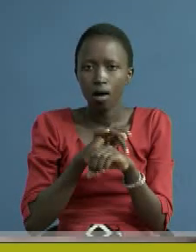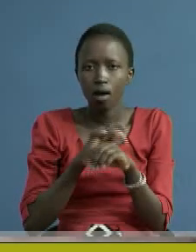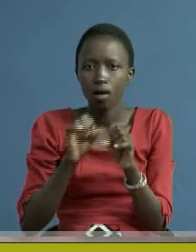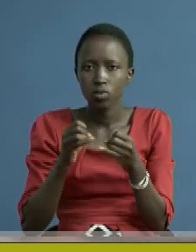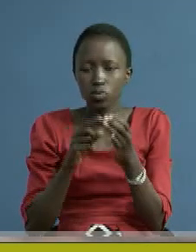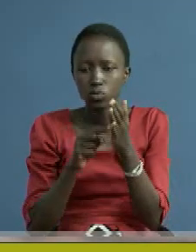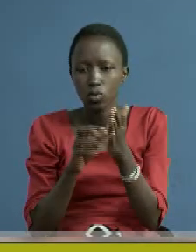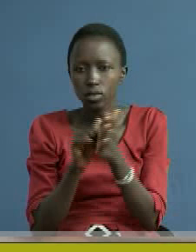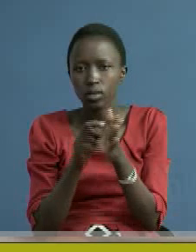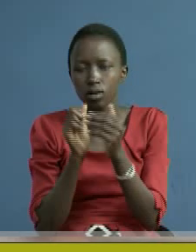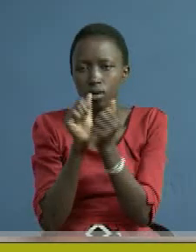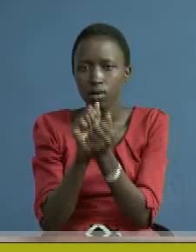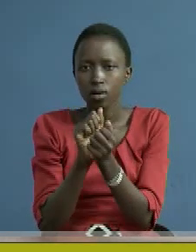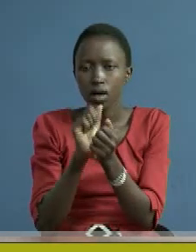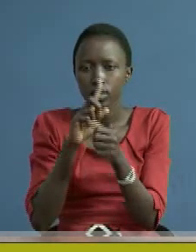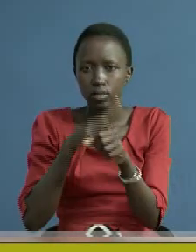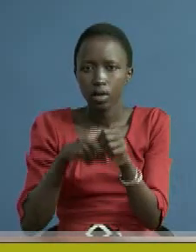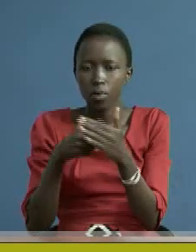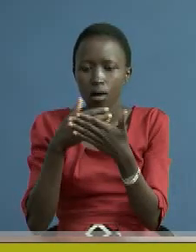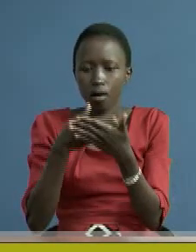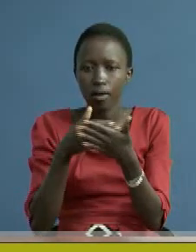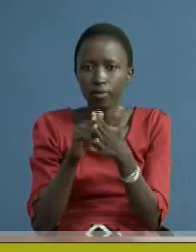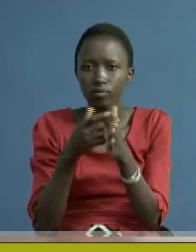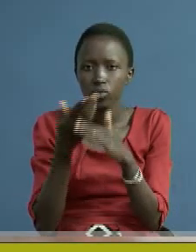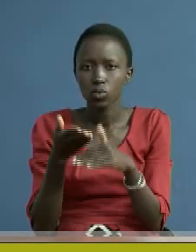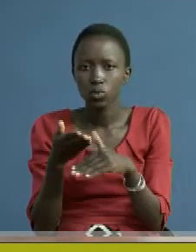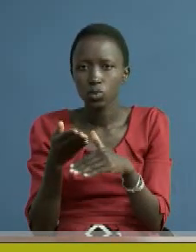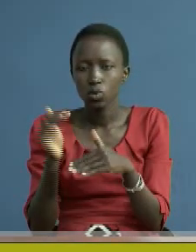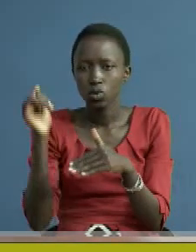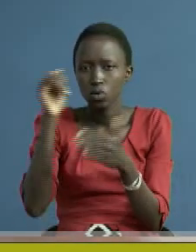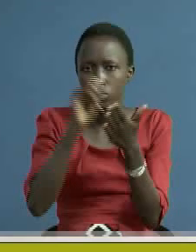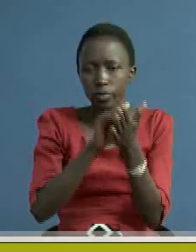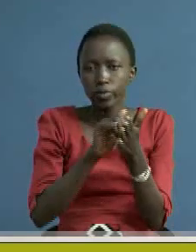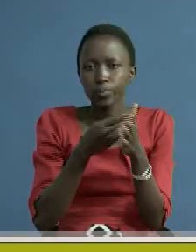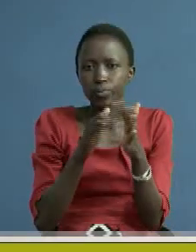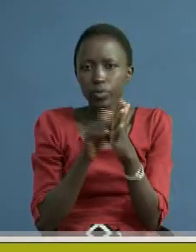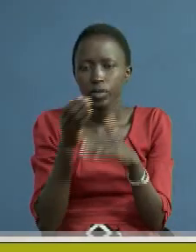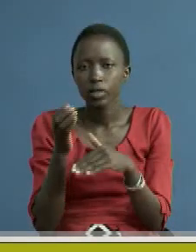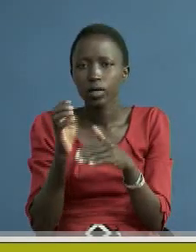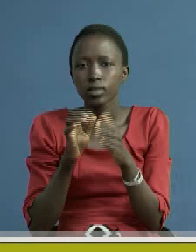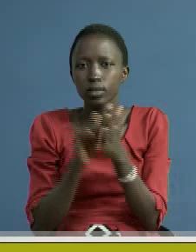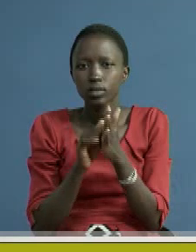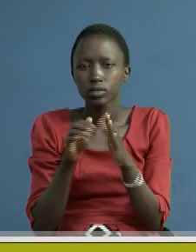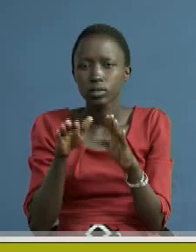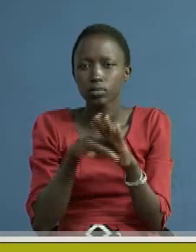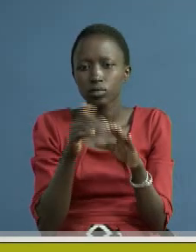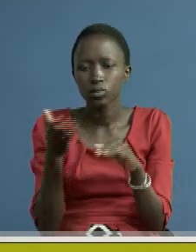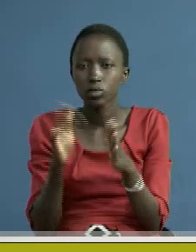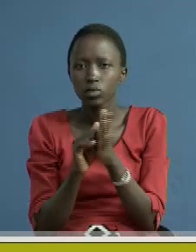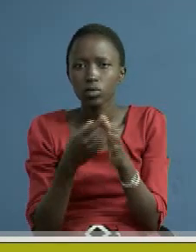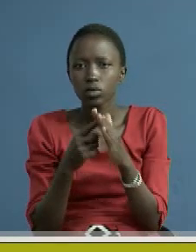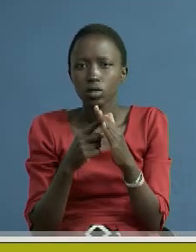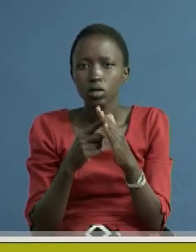taarifa ziliashiria kuwa alikamatwa pindi tu alipofika katika uwanja wa ndege wa Entebbe. Mbunge huyu ambaye pia ni